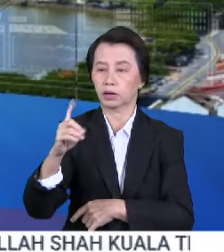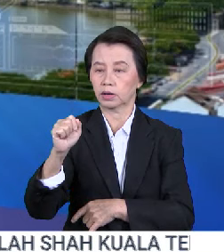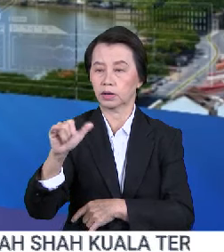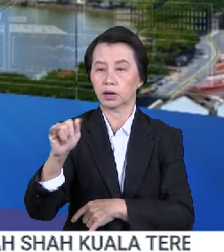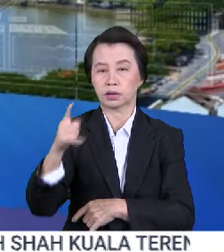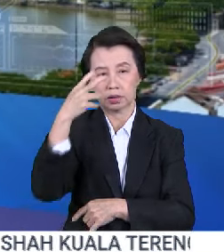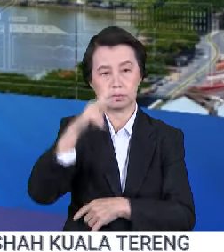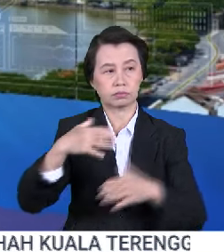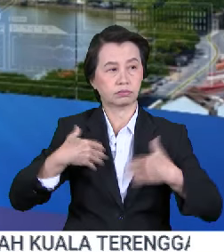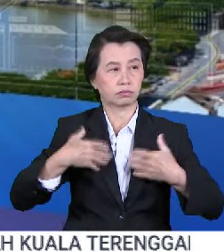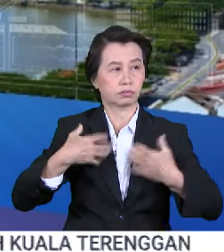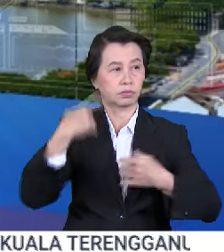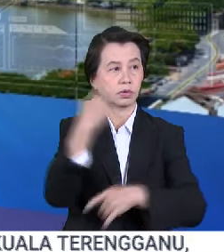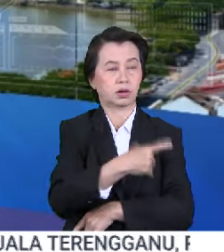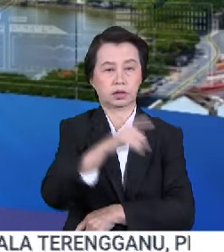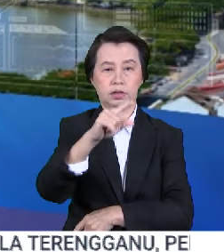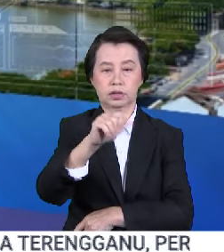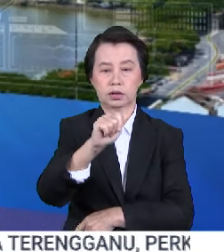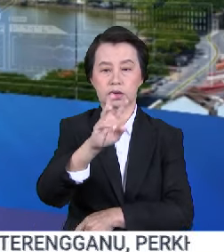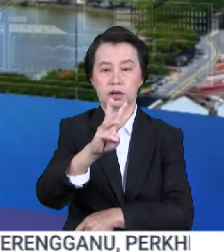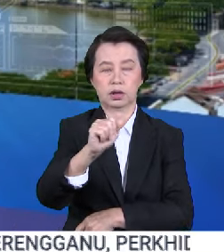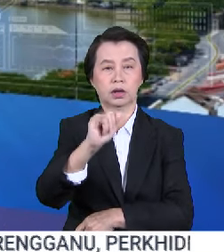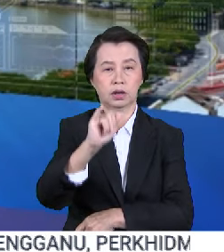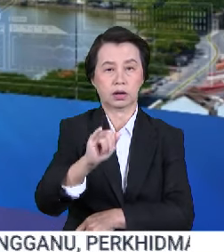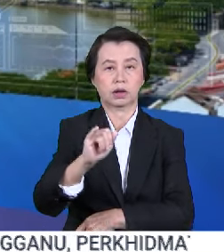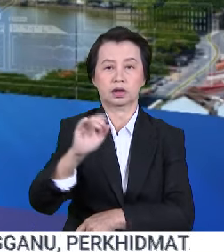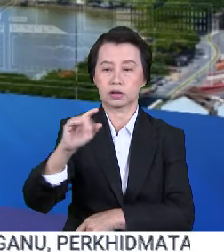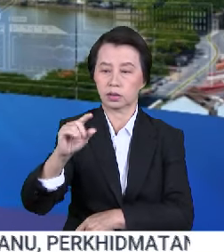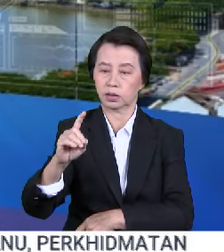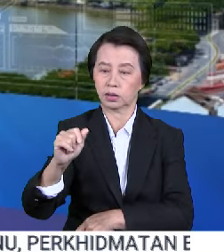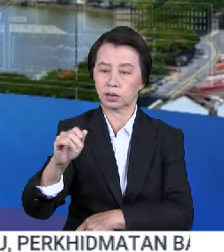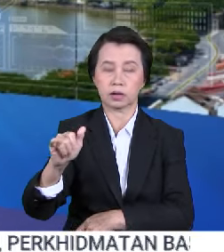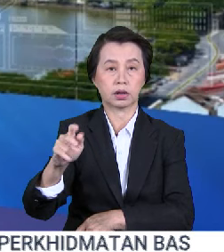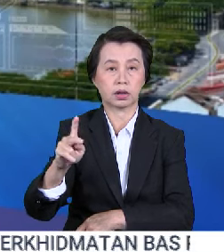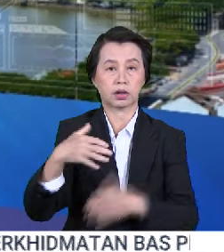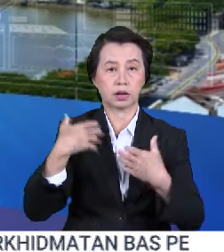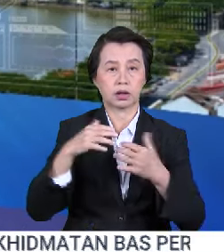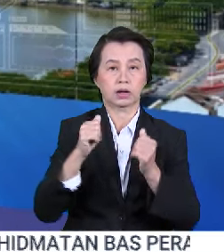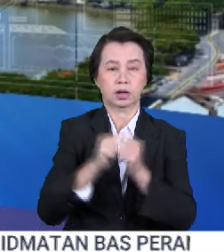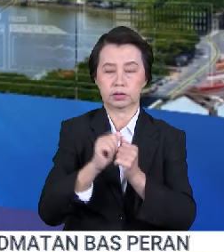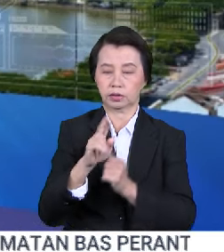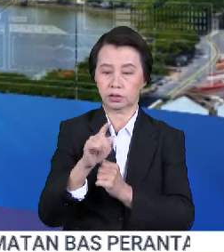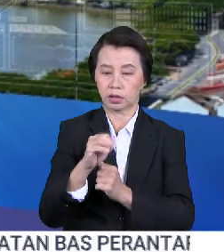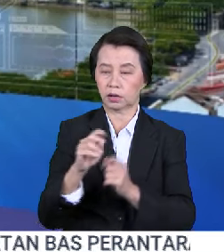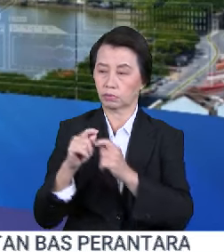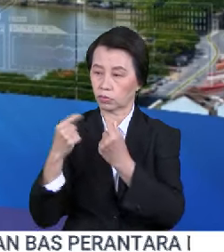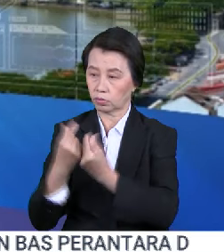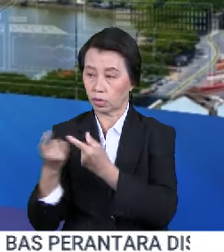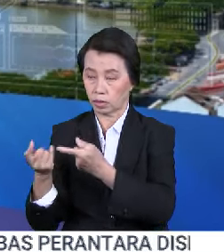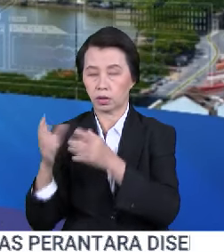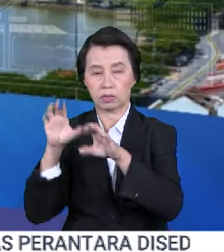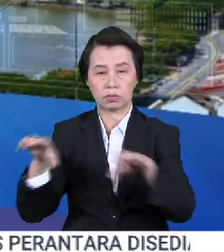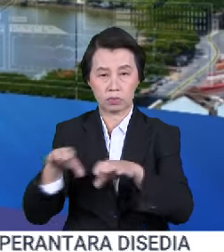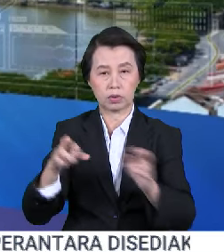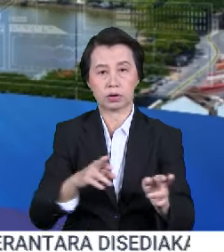memeriahkan ketimpaan hari Gawai Dayak 2023 dengan kerjasama kumpulan Serikat Naim akan menganjurkan program